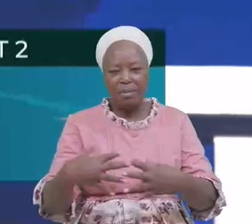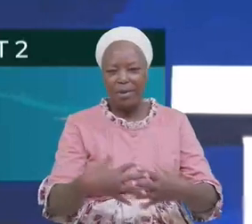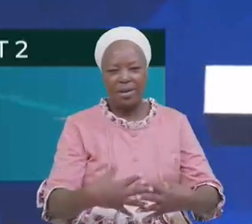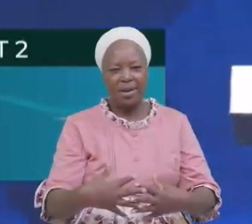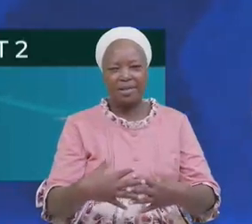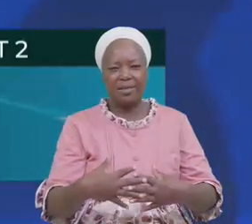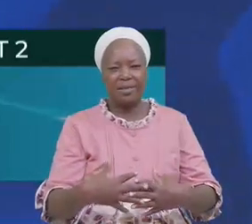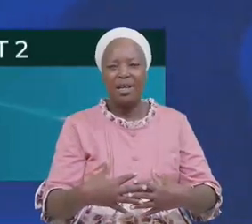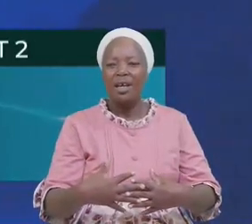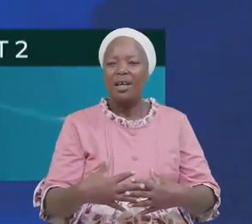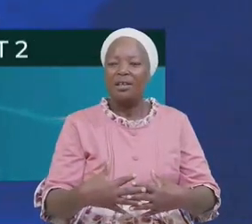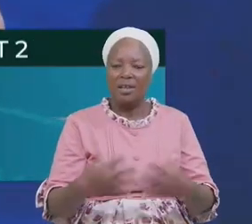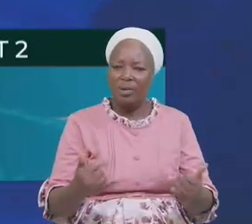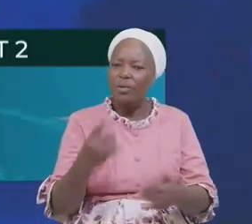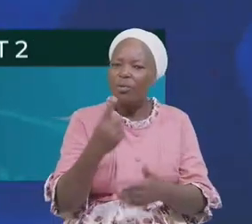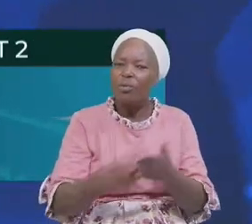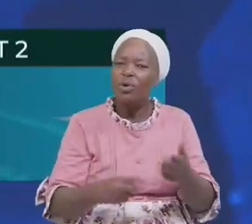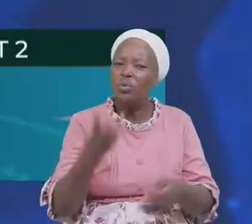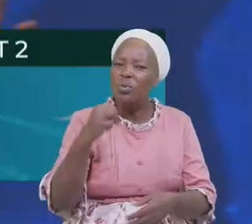À quoi pensait Sarah?